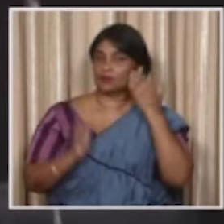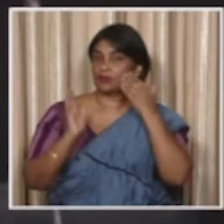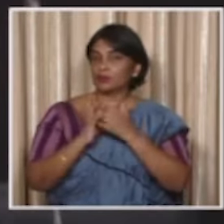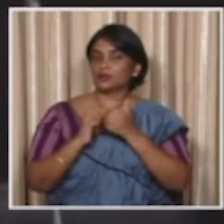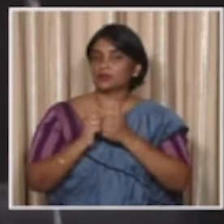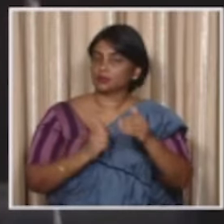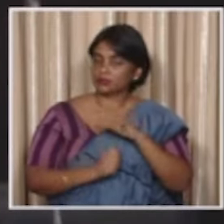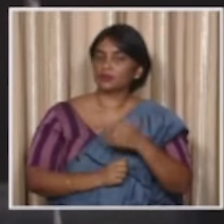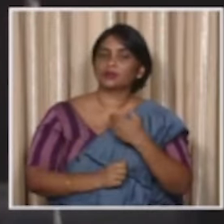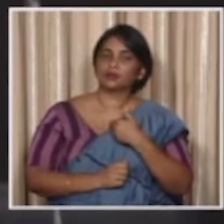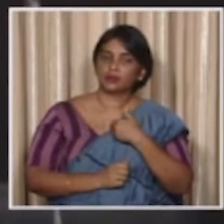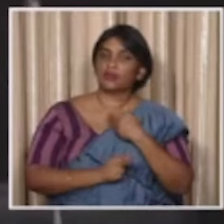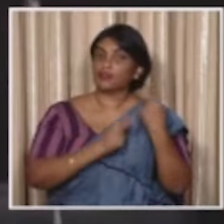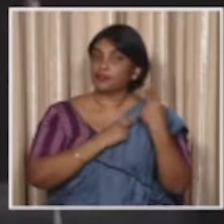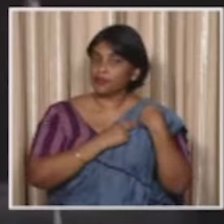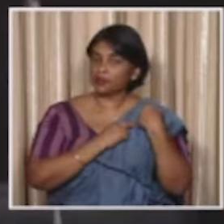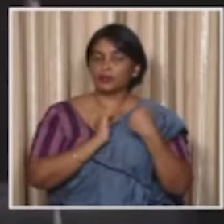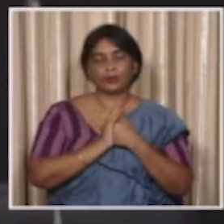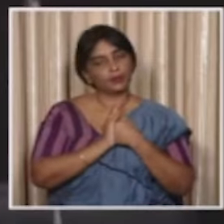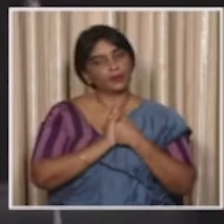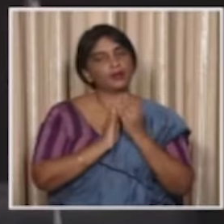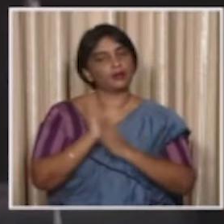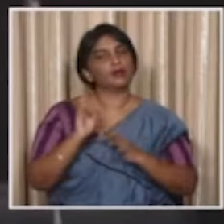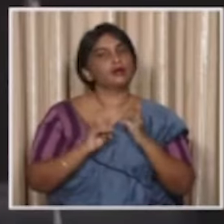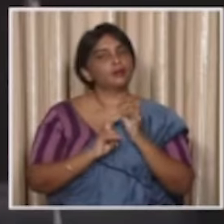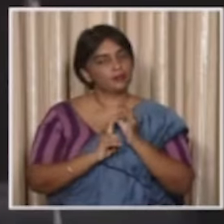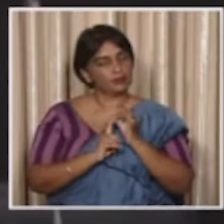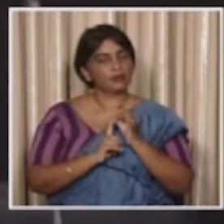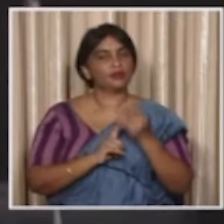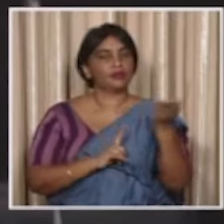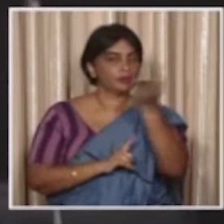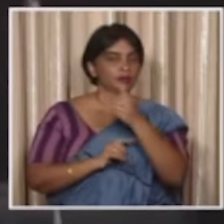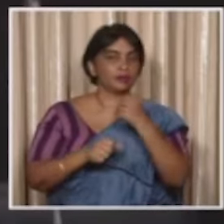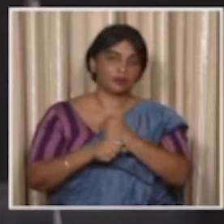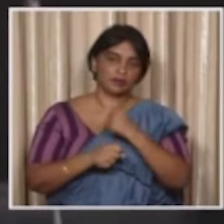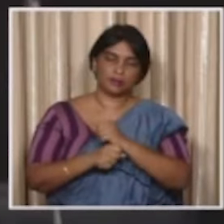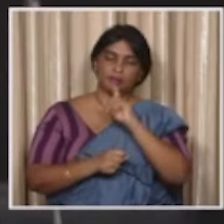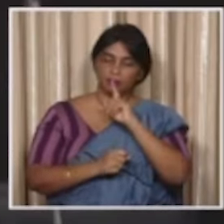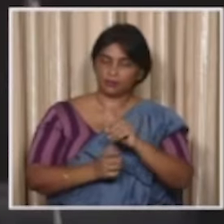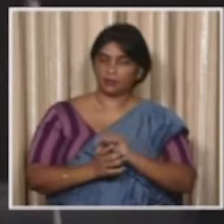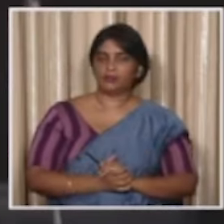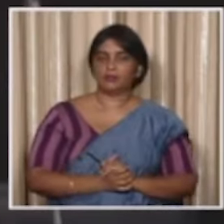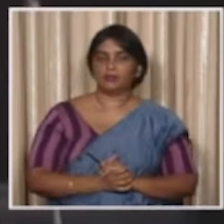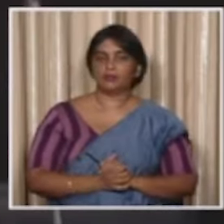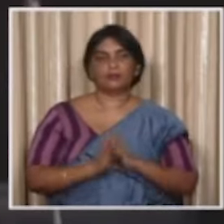කරන්න කියලා මම ඒ විෂයන් බාර ගරු ඇමතිතුමාගෙනුත් තමුන්නාසලගේ රජයෙනුත් ඉල්ලා සිටිනවා. බොහොම ස්තුතියි.